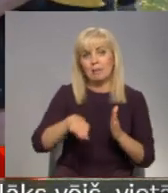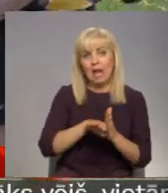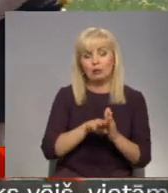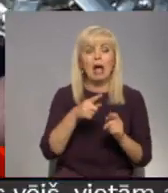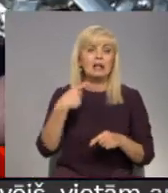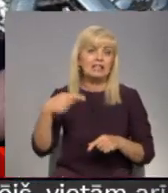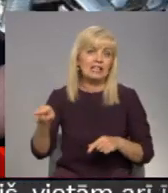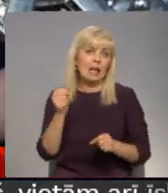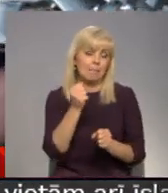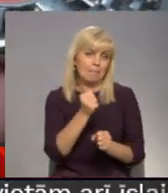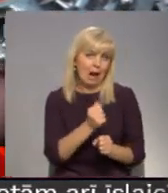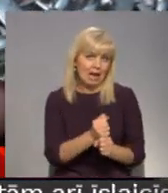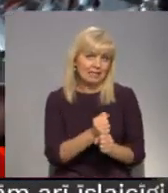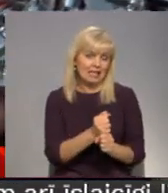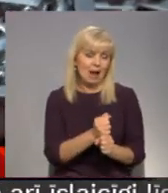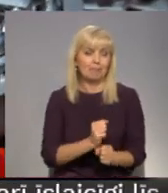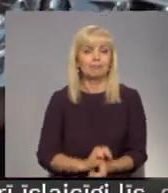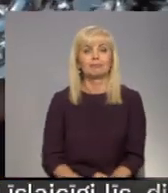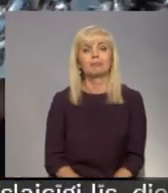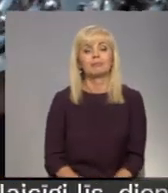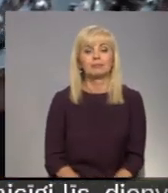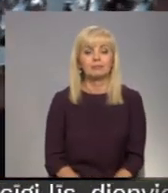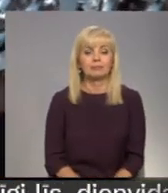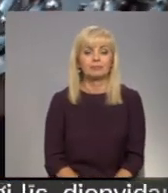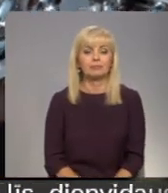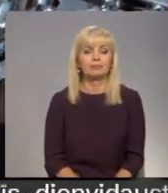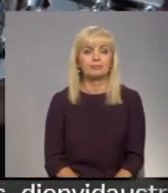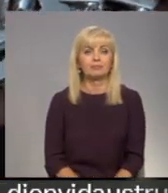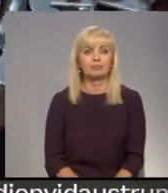citiem pagastiem. Ieva Benefelda, Anna Bilbāna, Matīs Lējas, Skrundas televīzija.